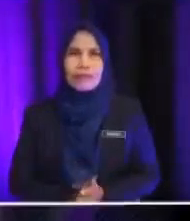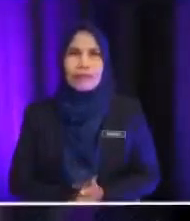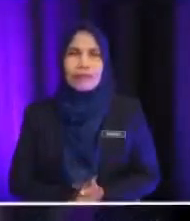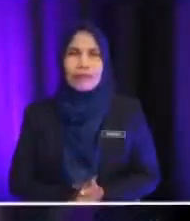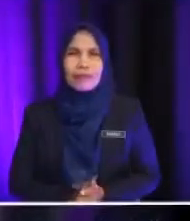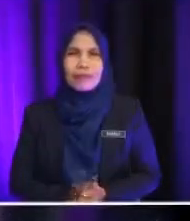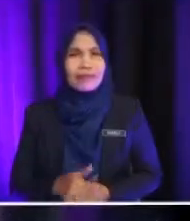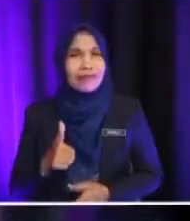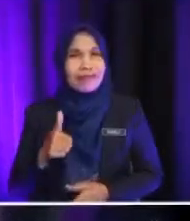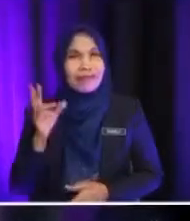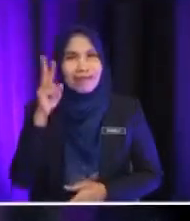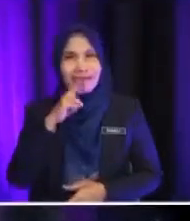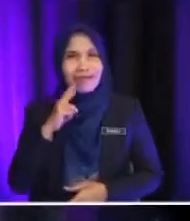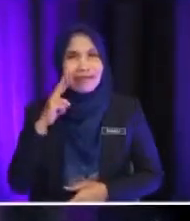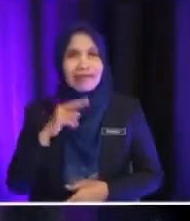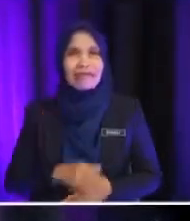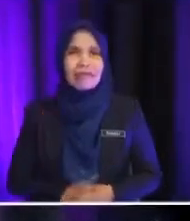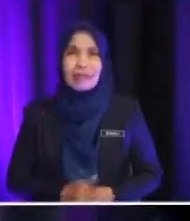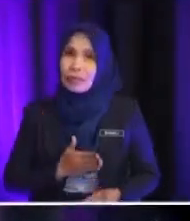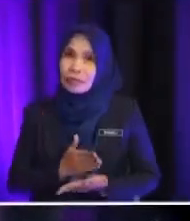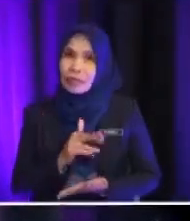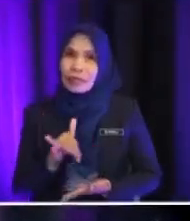Bagus Ria. Okey. Okey, cikgu. Seterusnya ni cikgu?